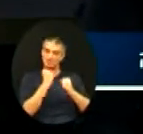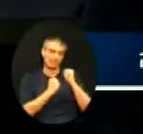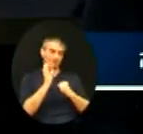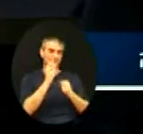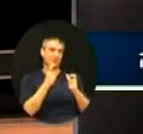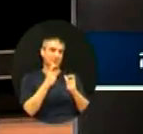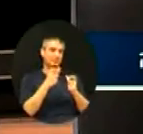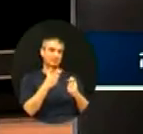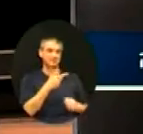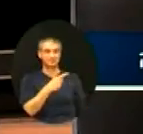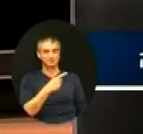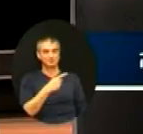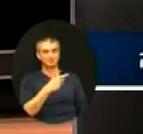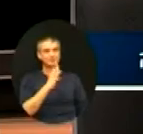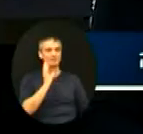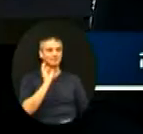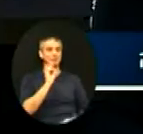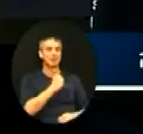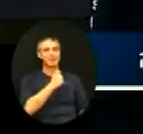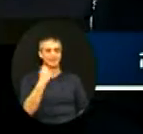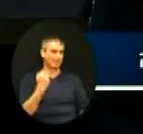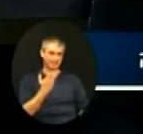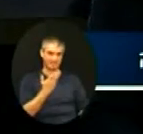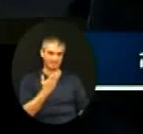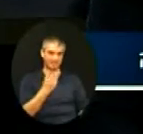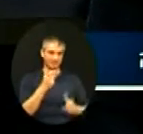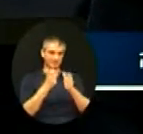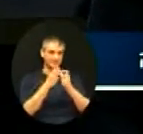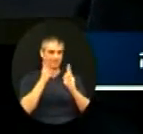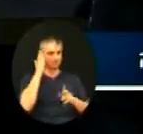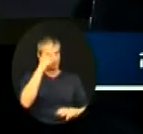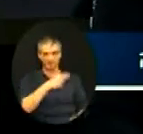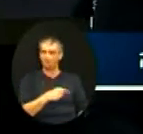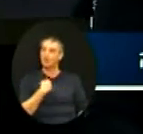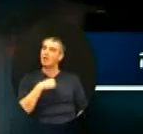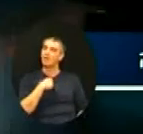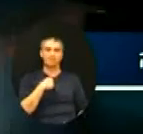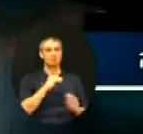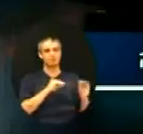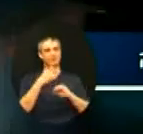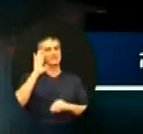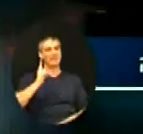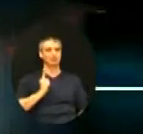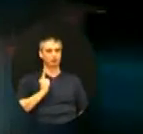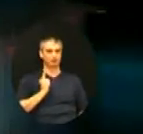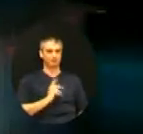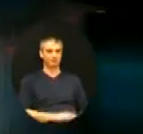של מפלגת הימין היא מפלגת יש עתיד. אנחנו רצים לקריאה